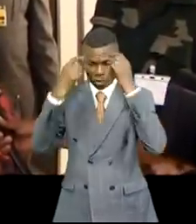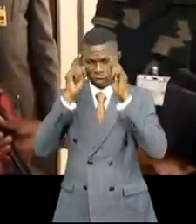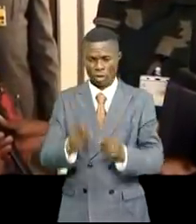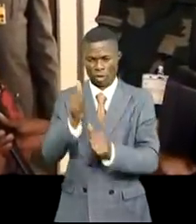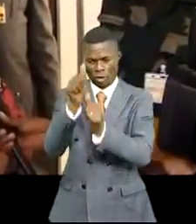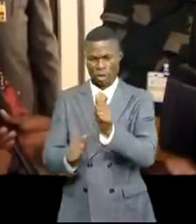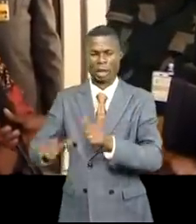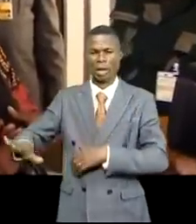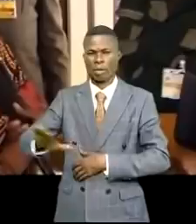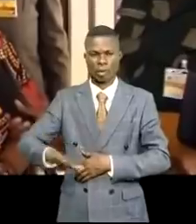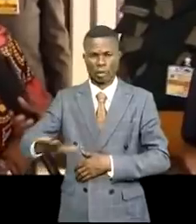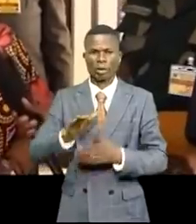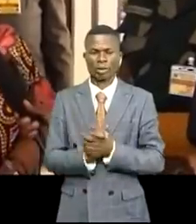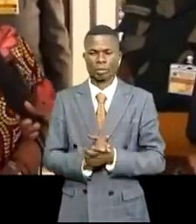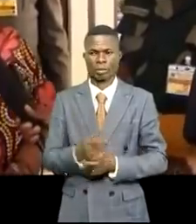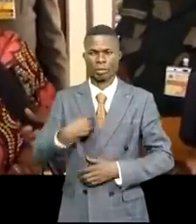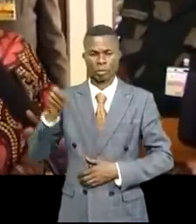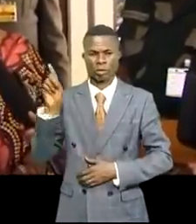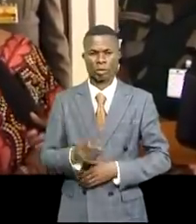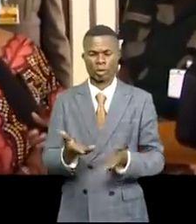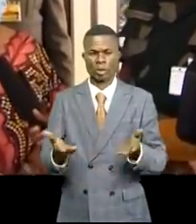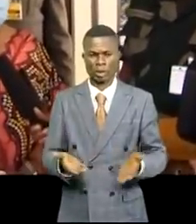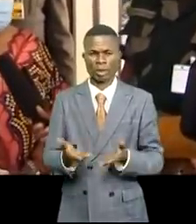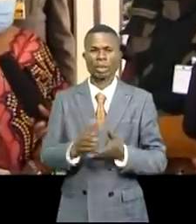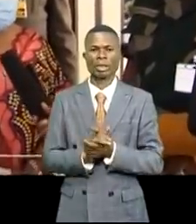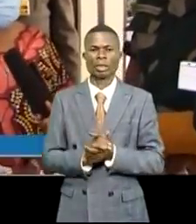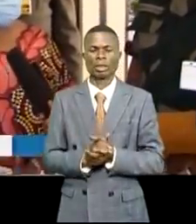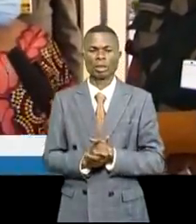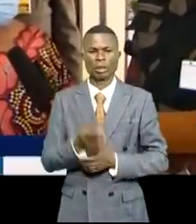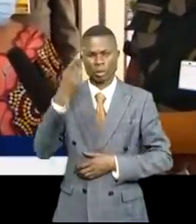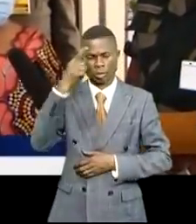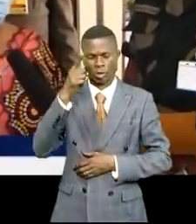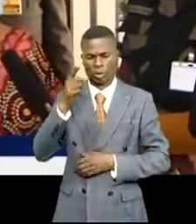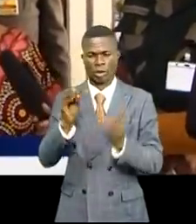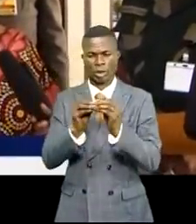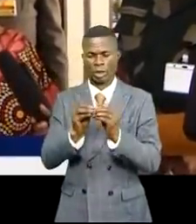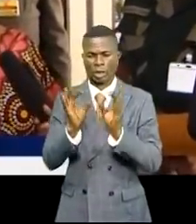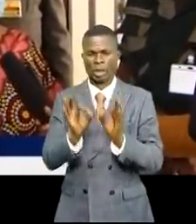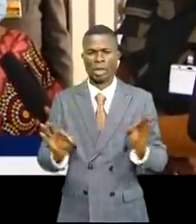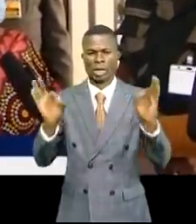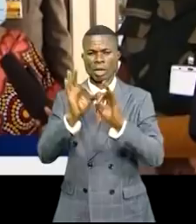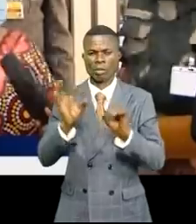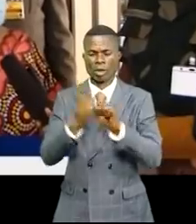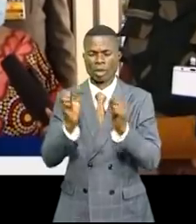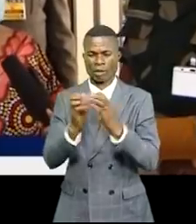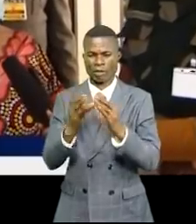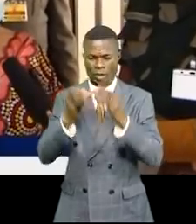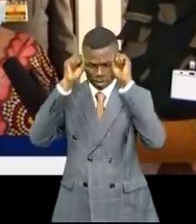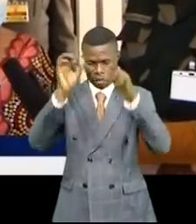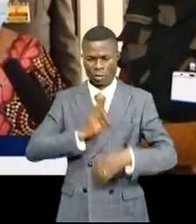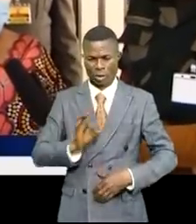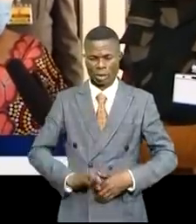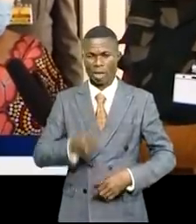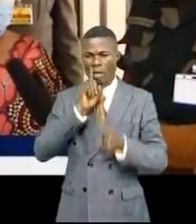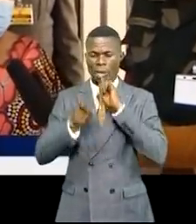chaque parti. It was a very good meeting. Ça a été une bonne réunion avec le chef de l'État. Nous avons discuté